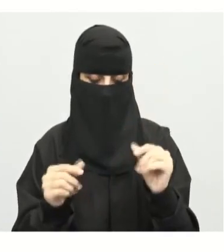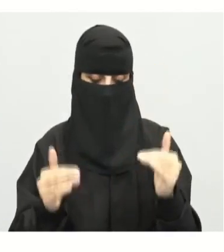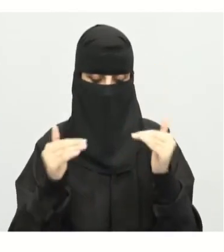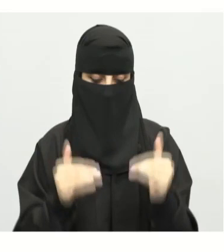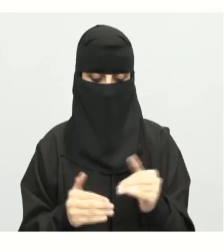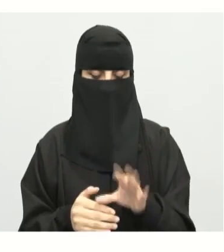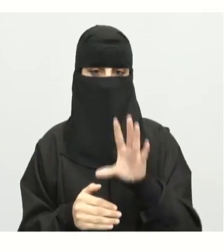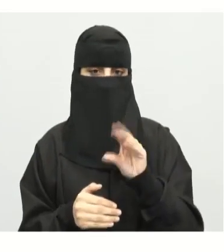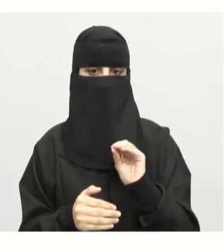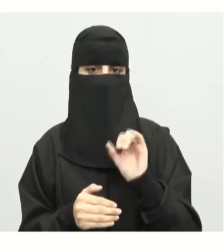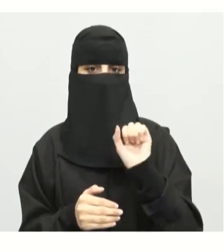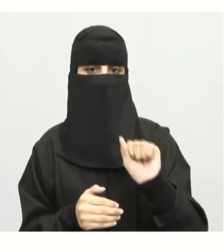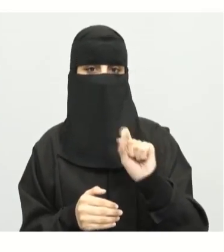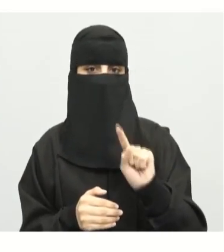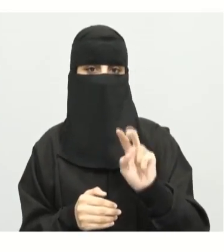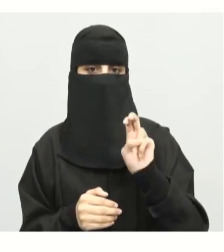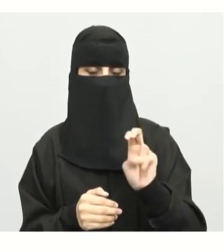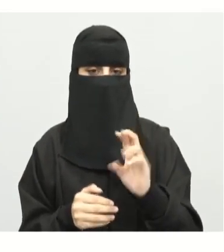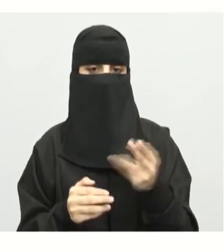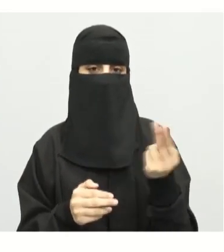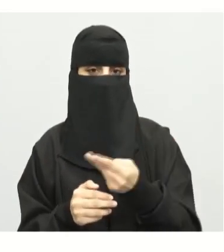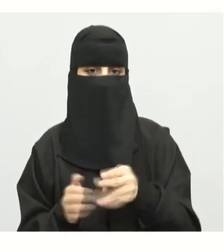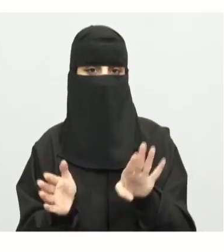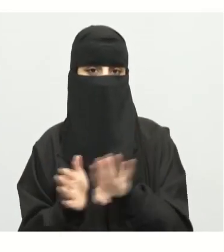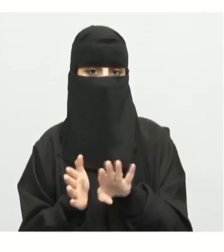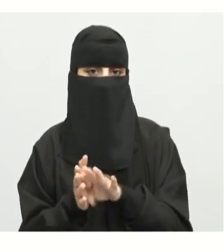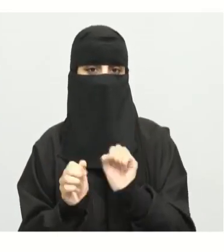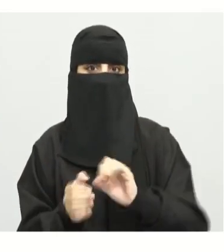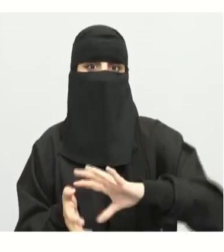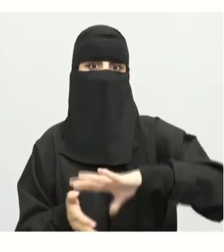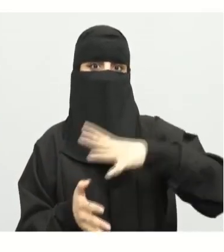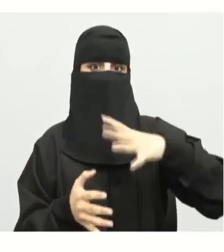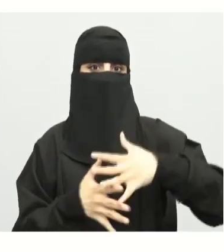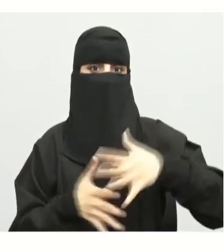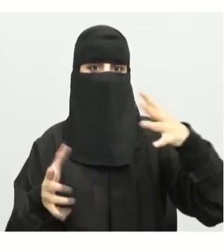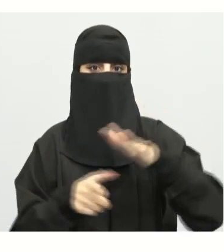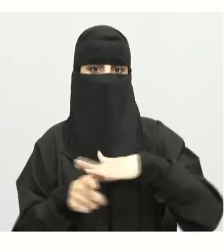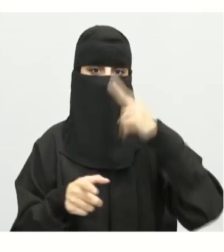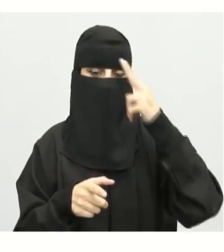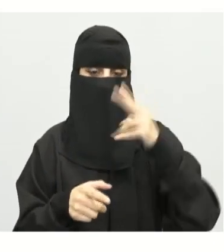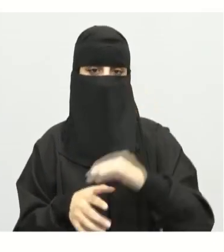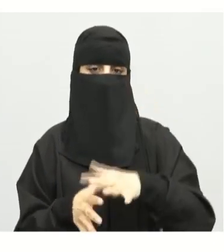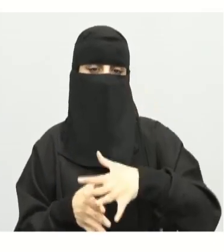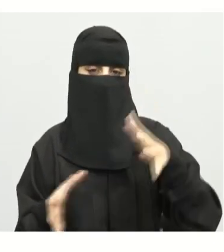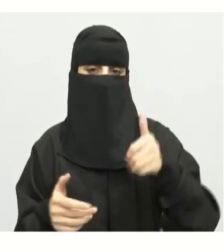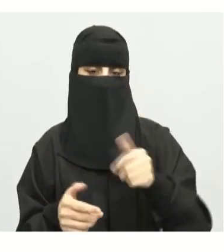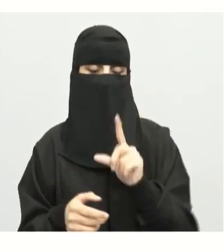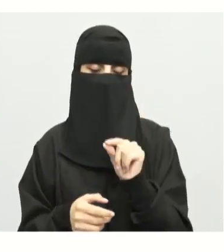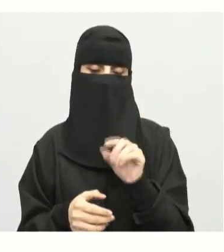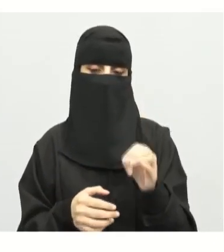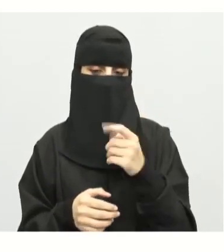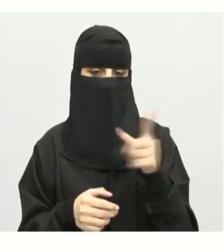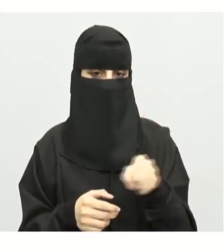هضبت عسير ونجران هي اكبر الهضاب في وطني الاجابه خاطئه احسنتم